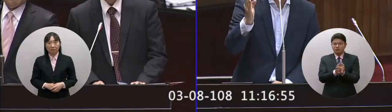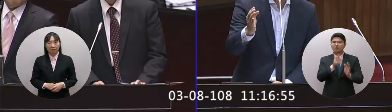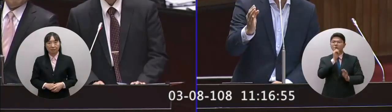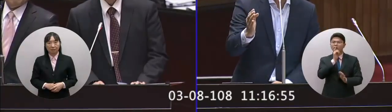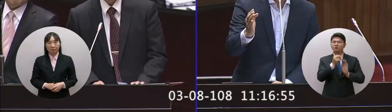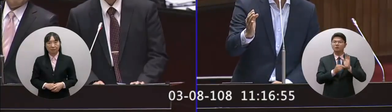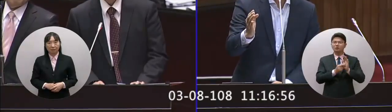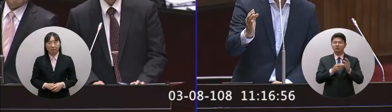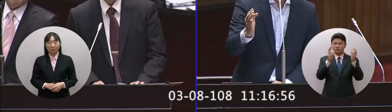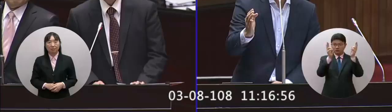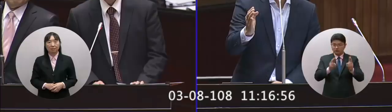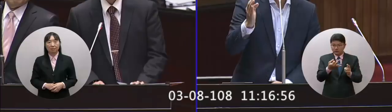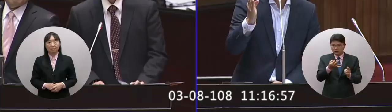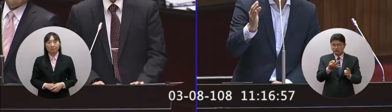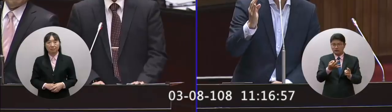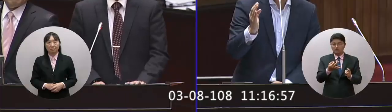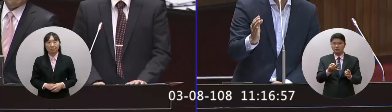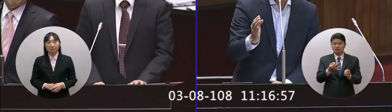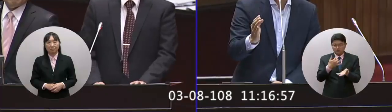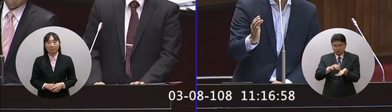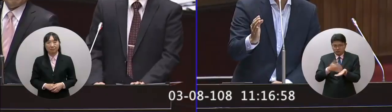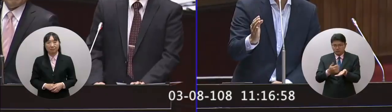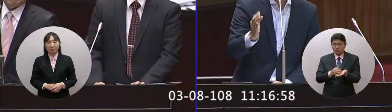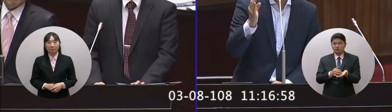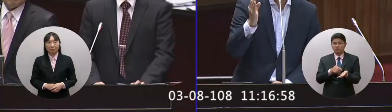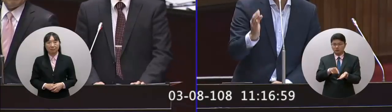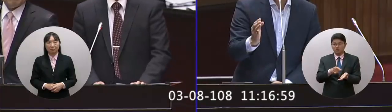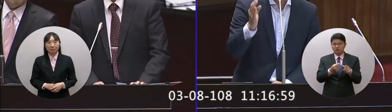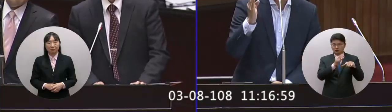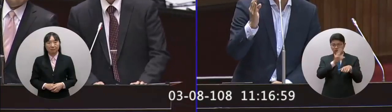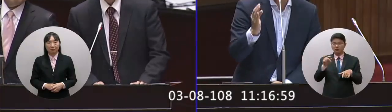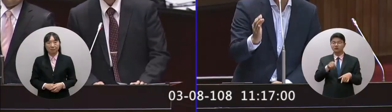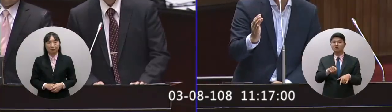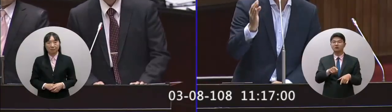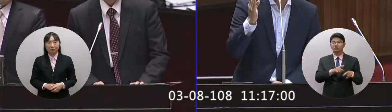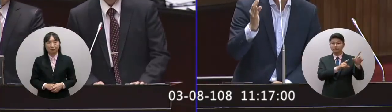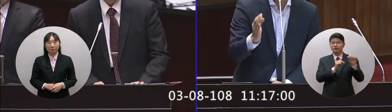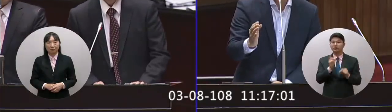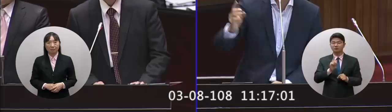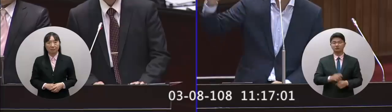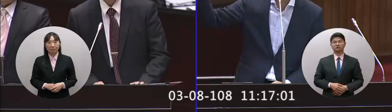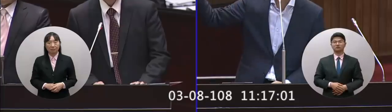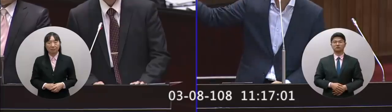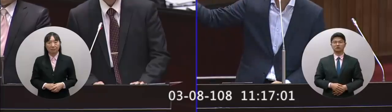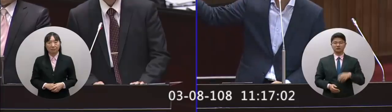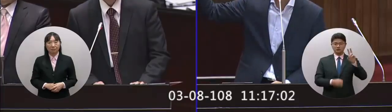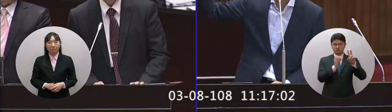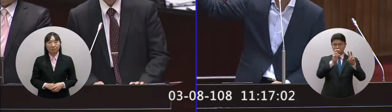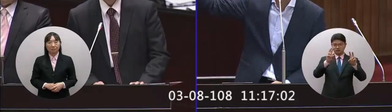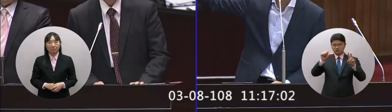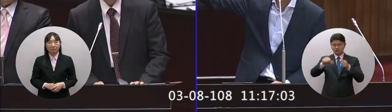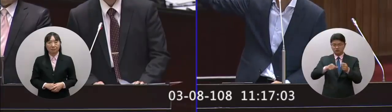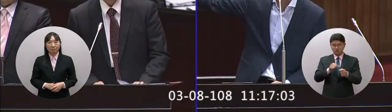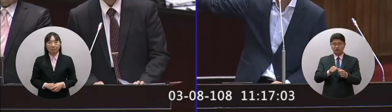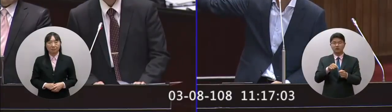说电价的计算基础是根据能够成功顺利在2025达